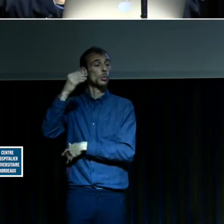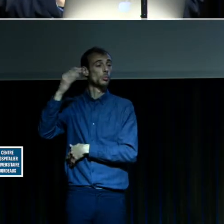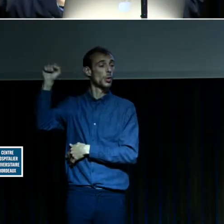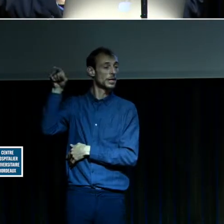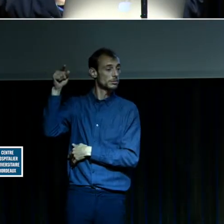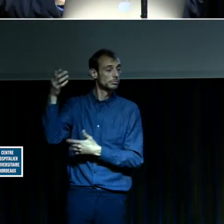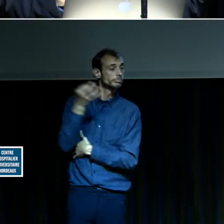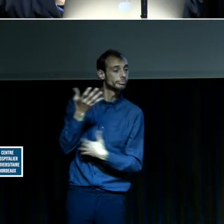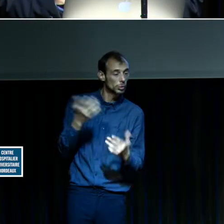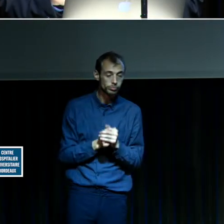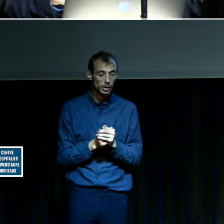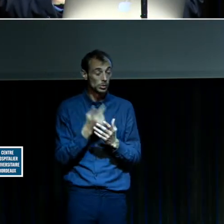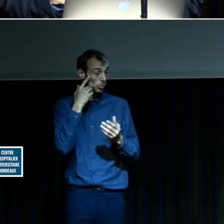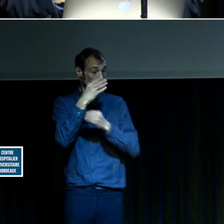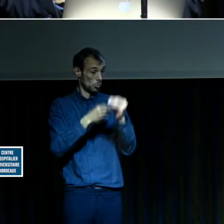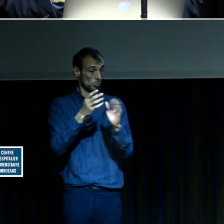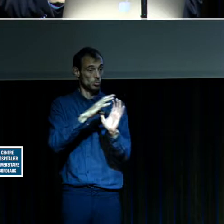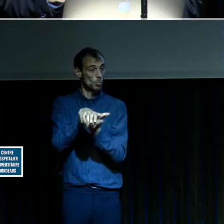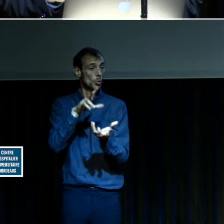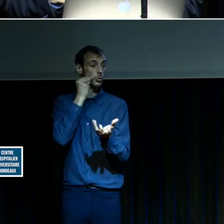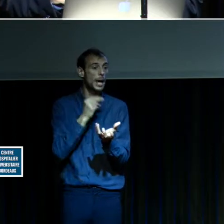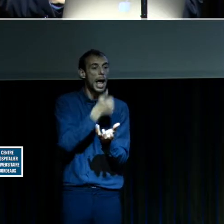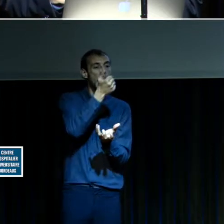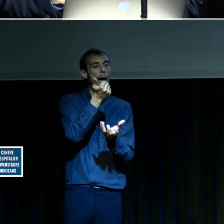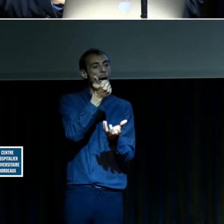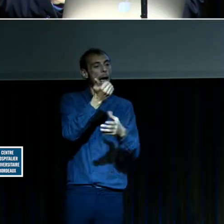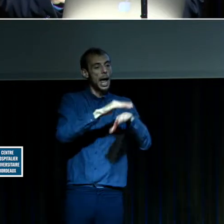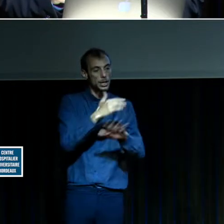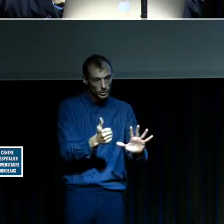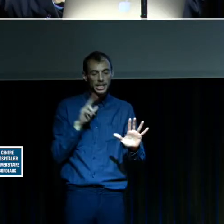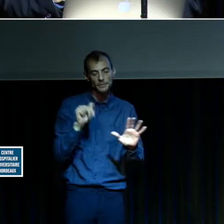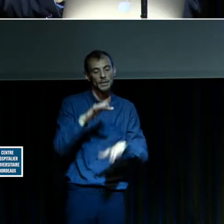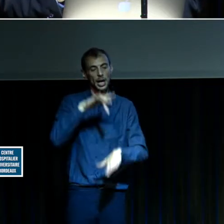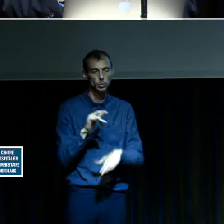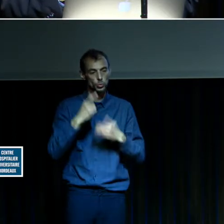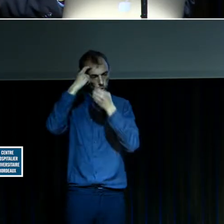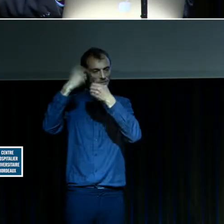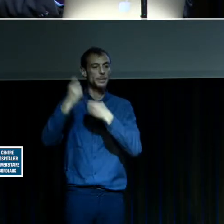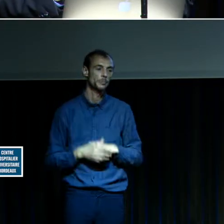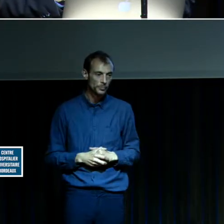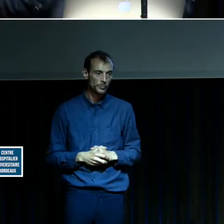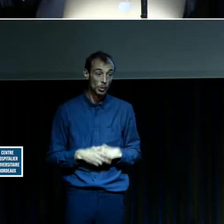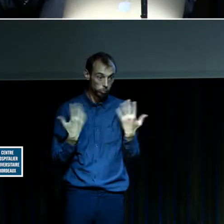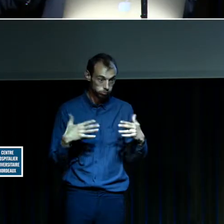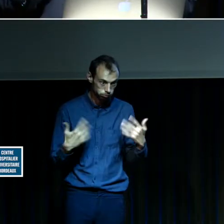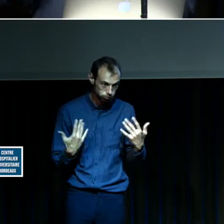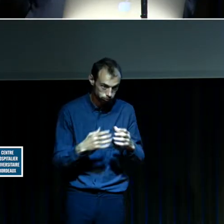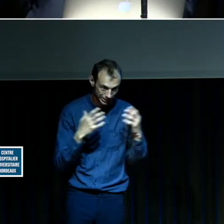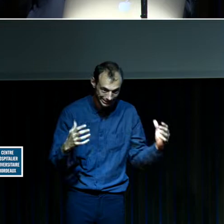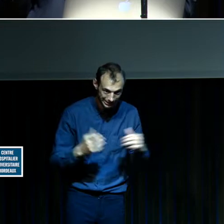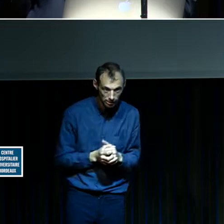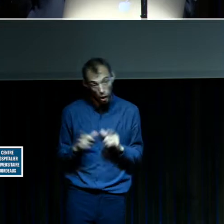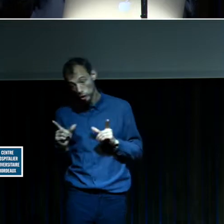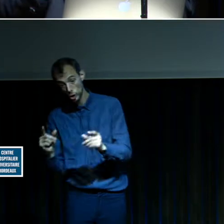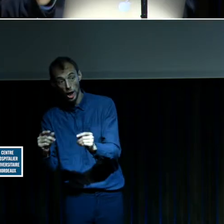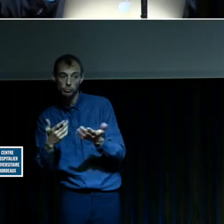estime qu'un humain sur 6 fera un AVC durant son existence. Donc c'est vraiment très important. L'ensemble des cancers, c'est 1 sur